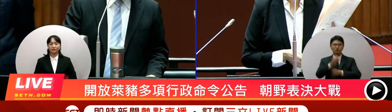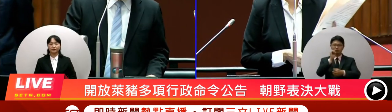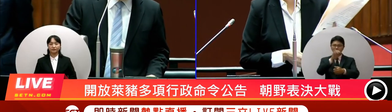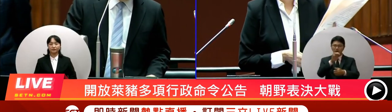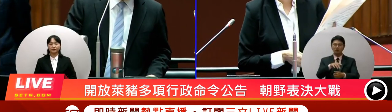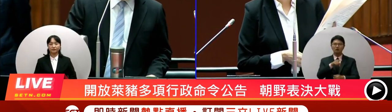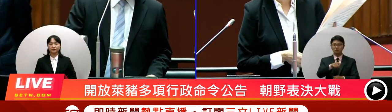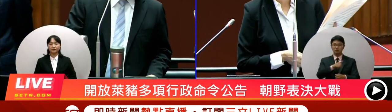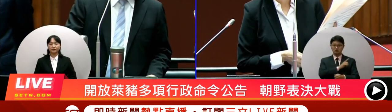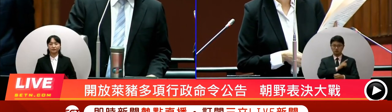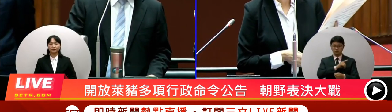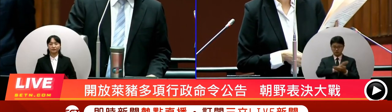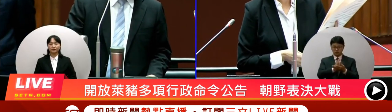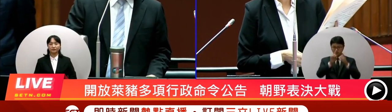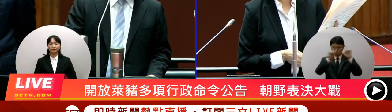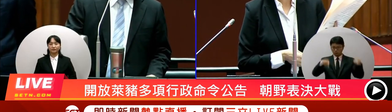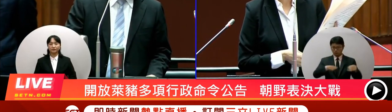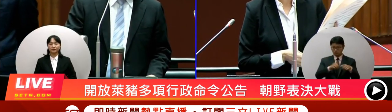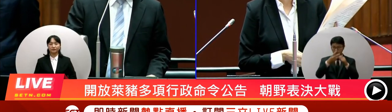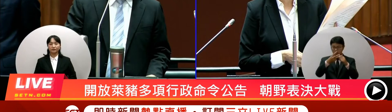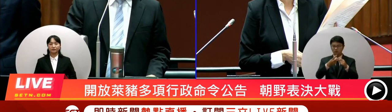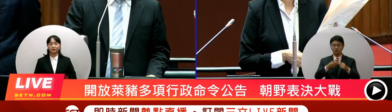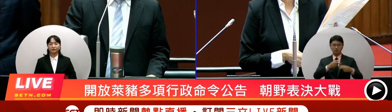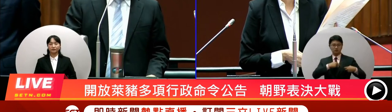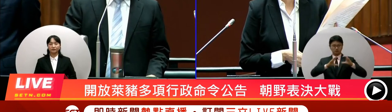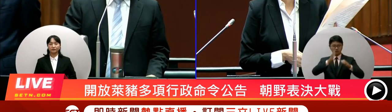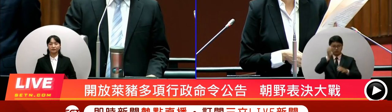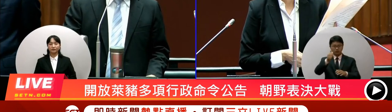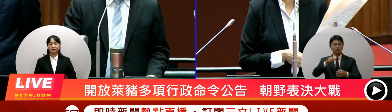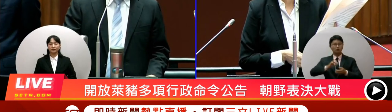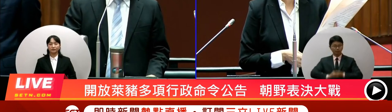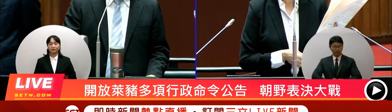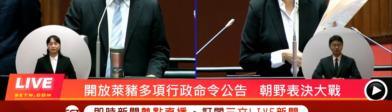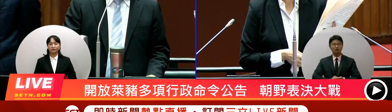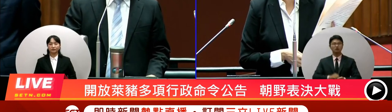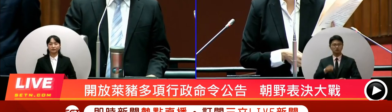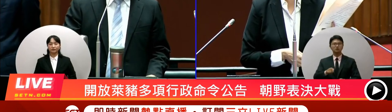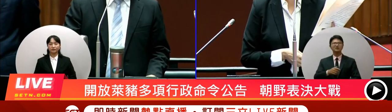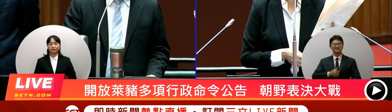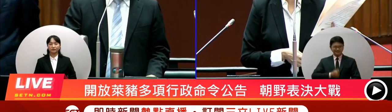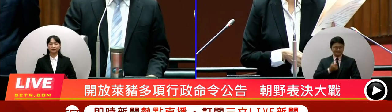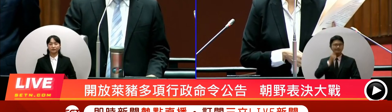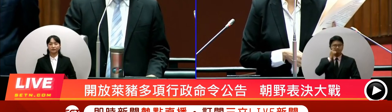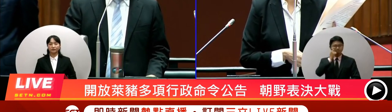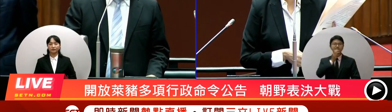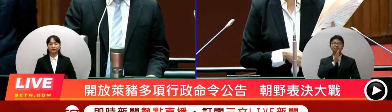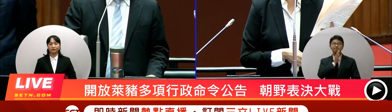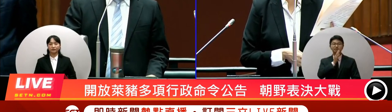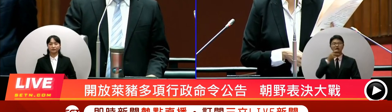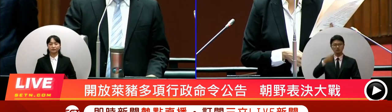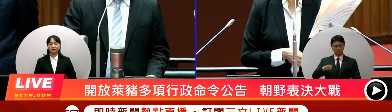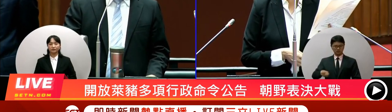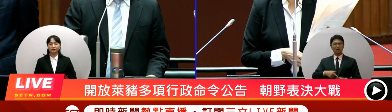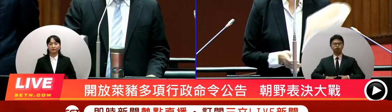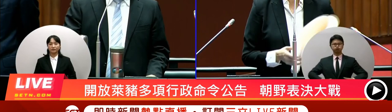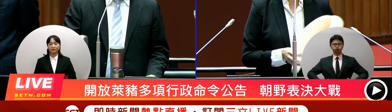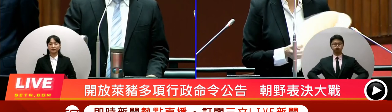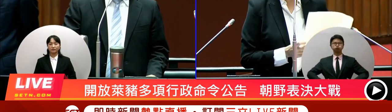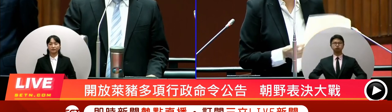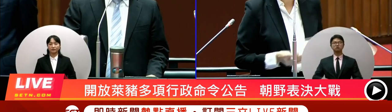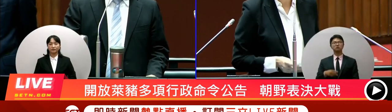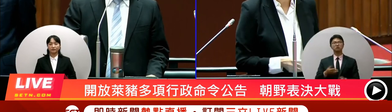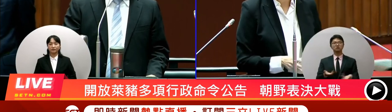你的3页里头说蔡总统的这个决定是一个困难的决定， 也是一个勇敢的决定。